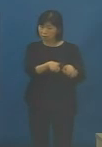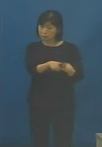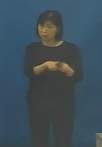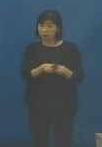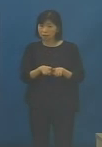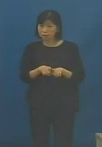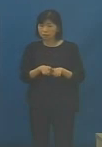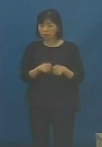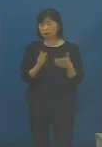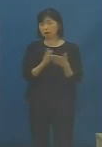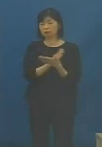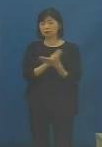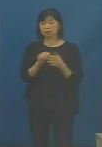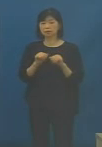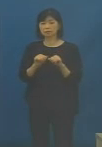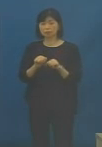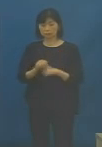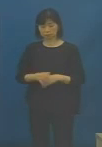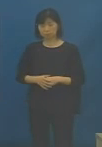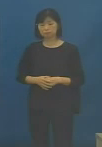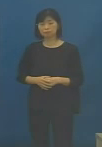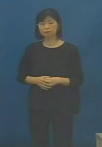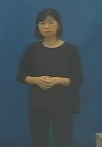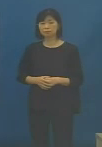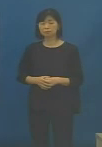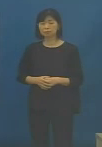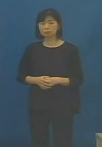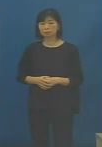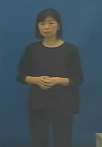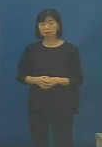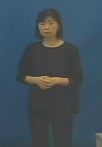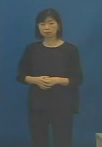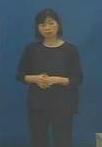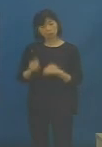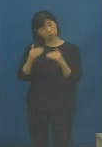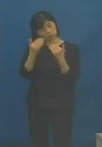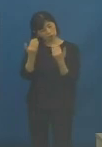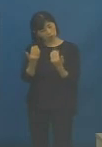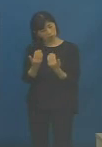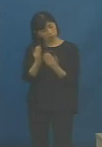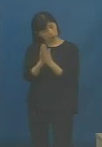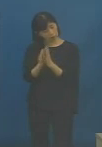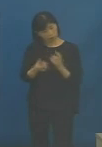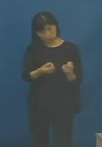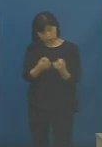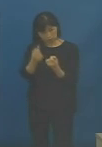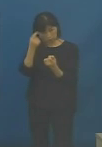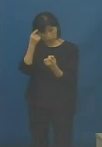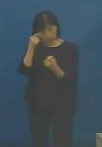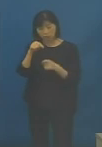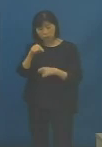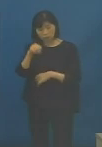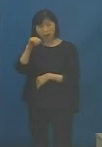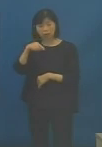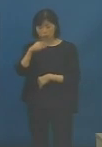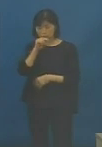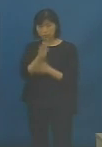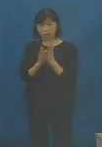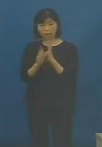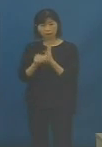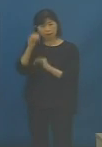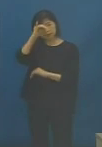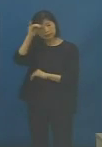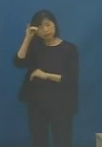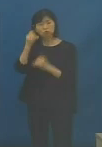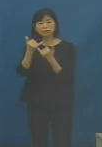断をするわけですね。で、割と多くの県がそうだと思いますが、うちの県ではそういう有識者にやってもらおうと。で、有識者の